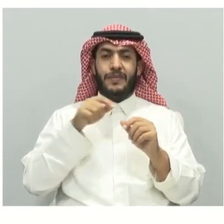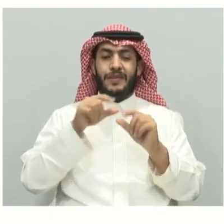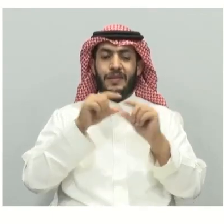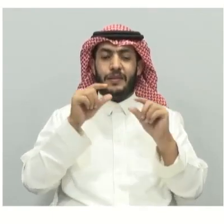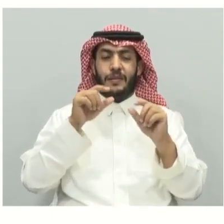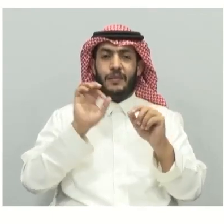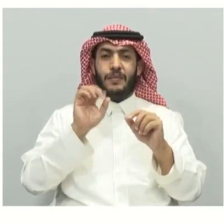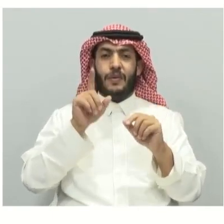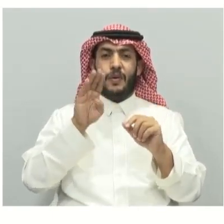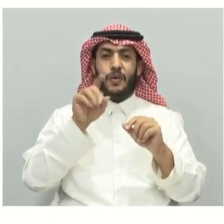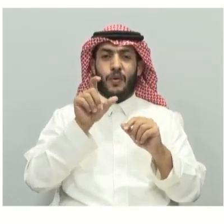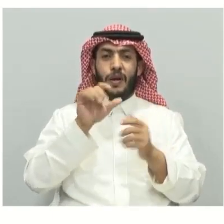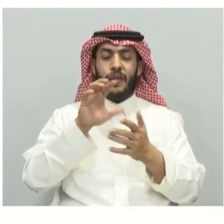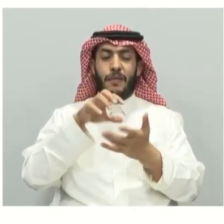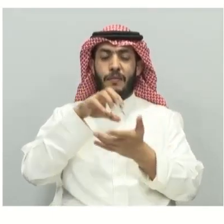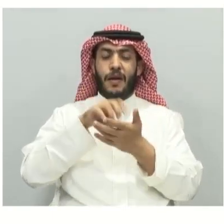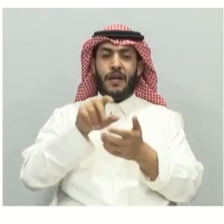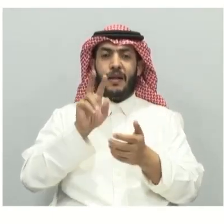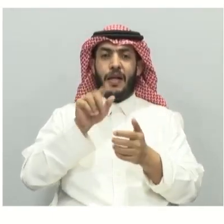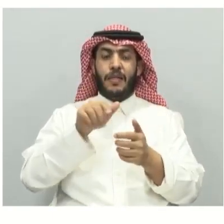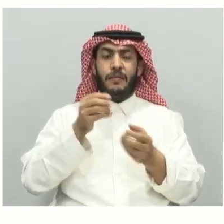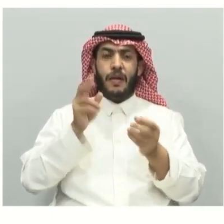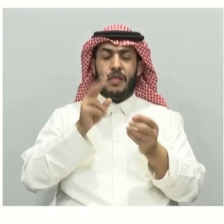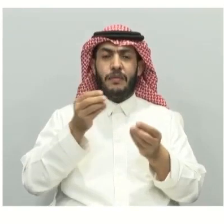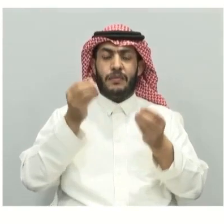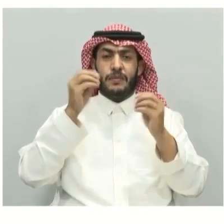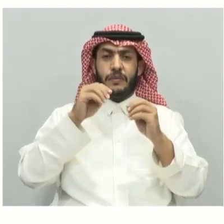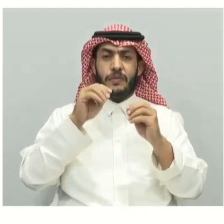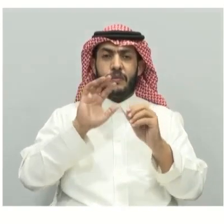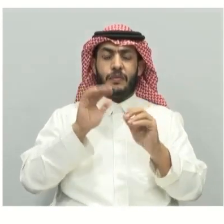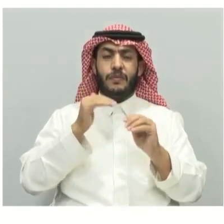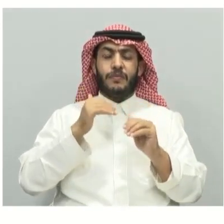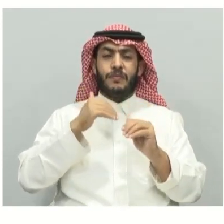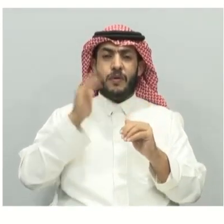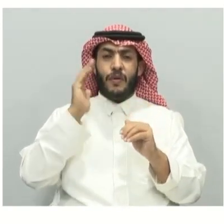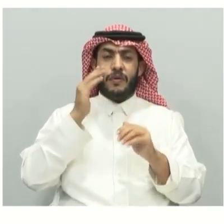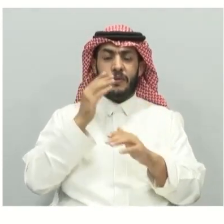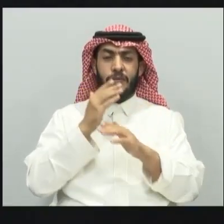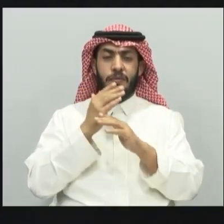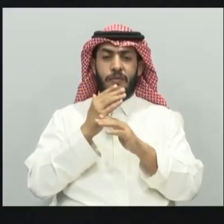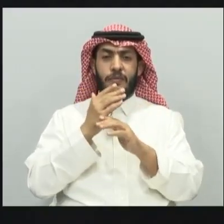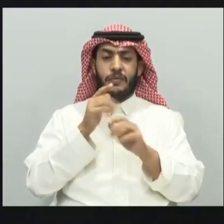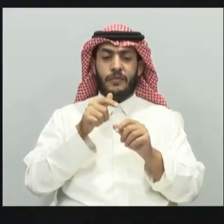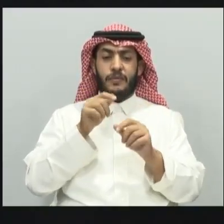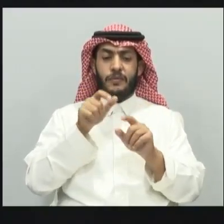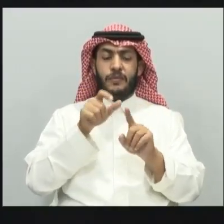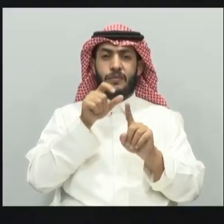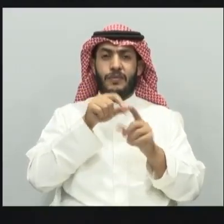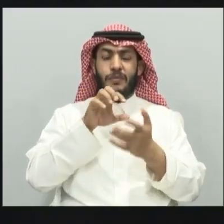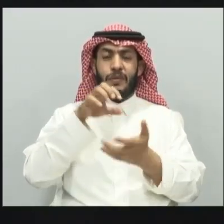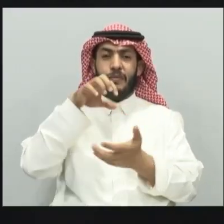العبارات ركن الكذب يعني انه قد بلغ في الكذب مبلغا عظيما حتى وصف بانه